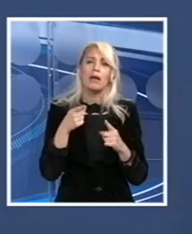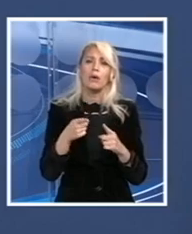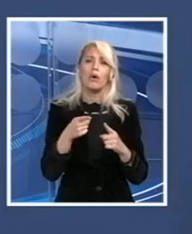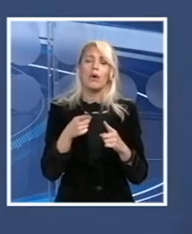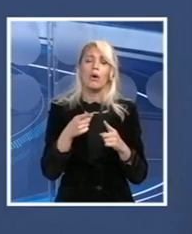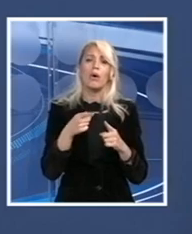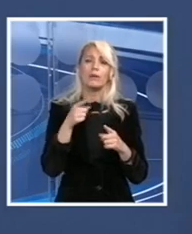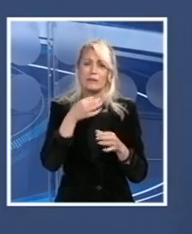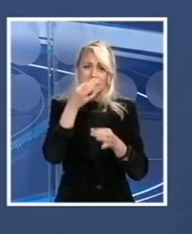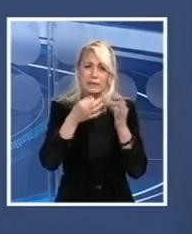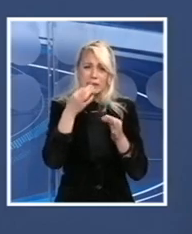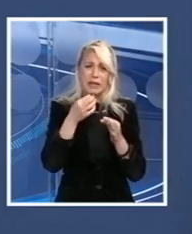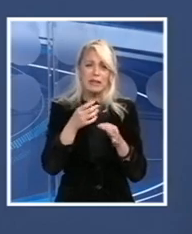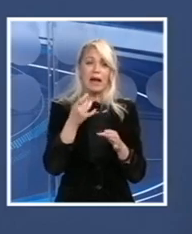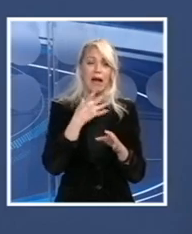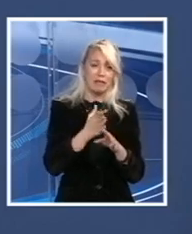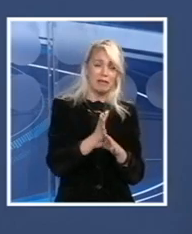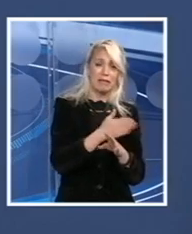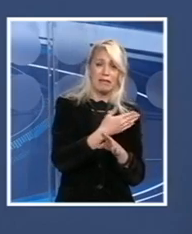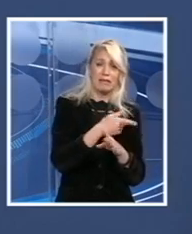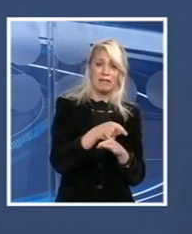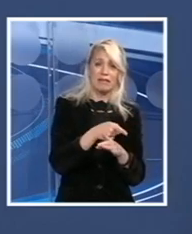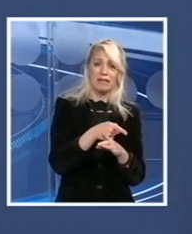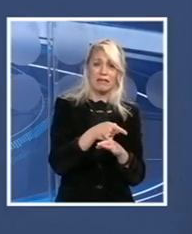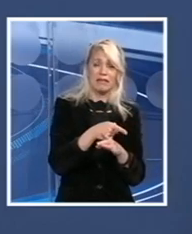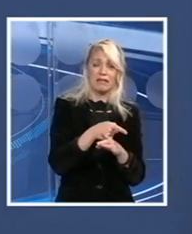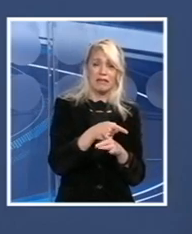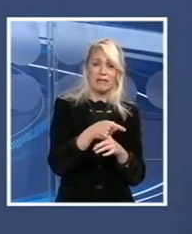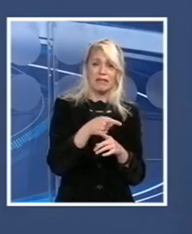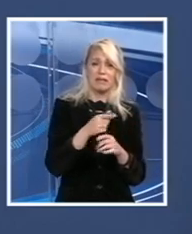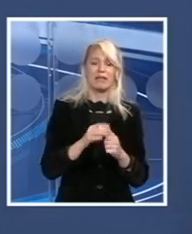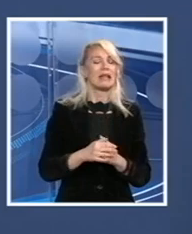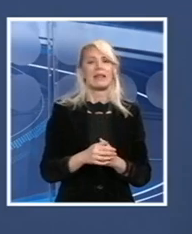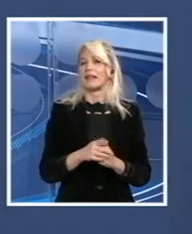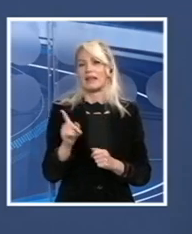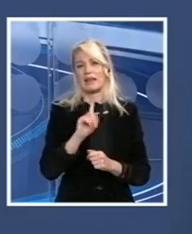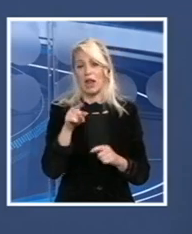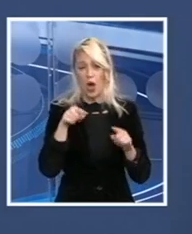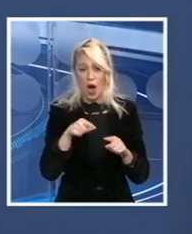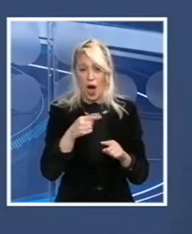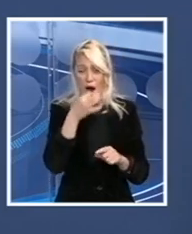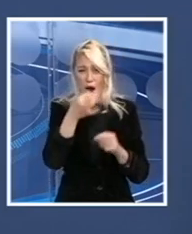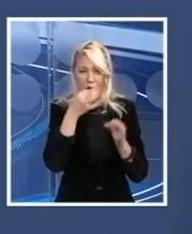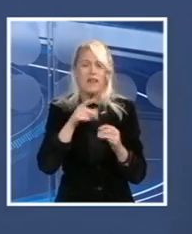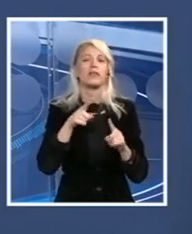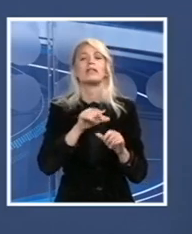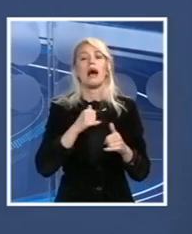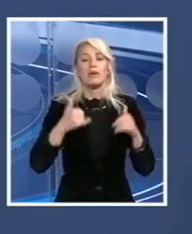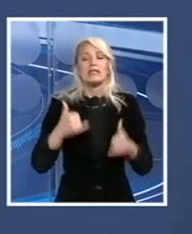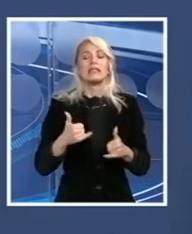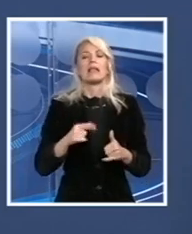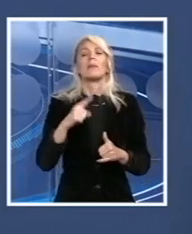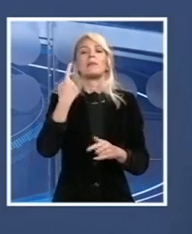lečenja, odnosno broj onih kod kojih se očekivao? Ovo su sve novo testirane. Znači, to se ne odnosi na te vrste pacijenta. Okay.